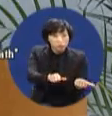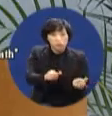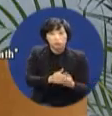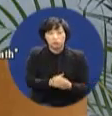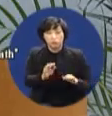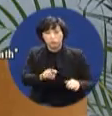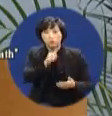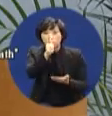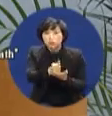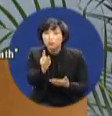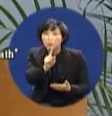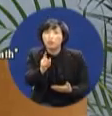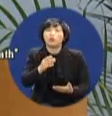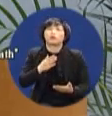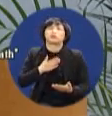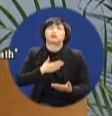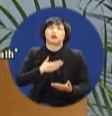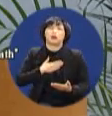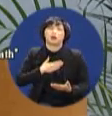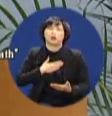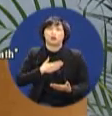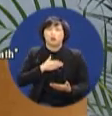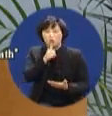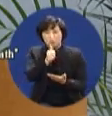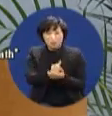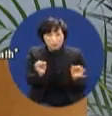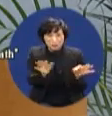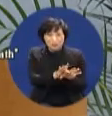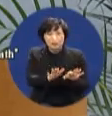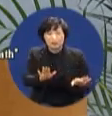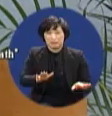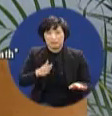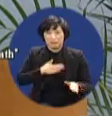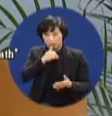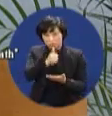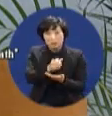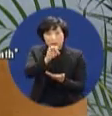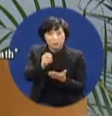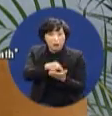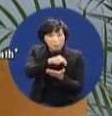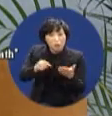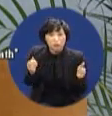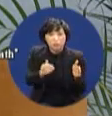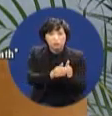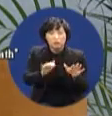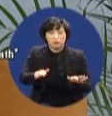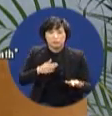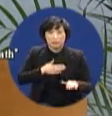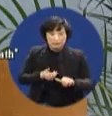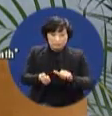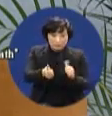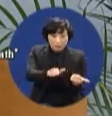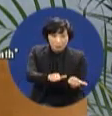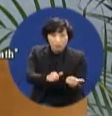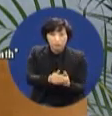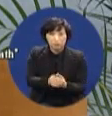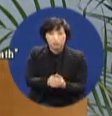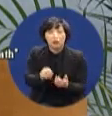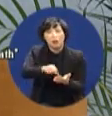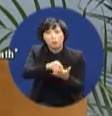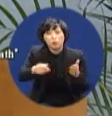죄가 나를 속죄하신 내 죄값을 갚아서 사망을 사망으로